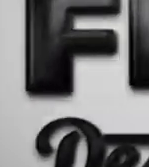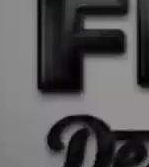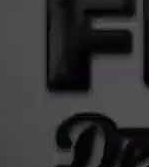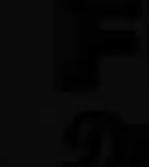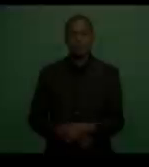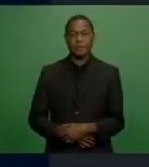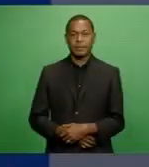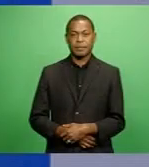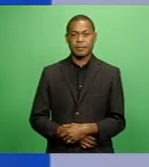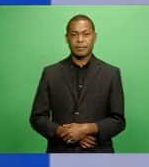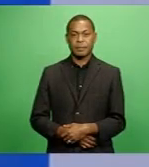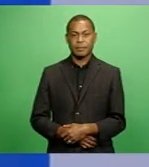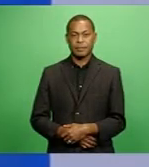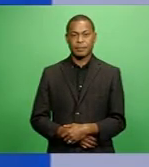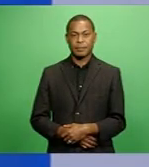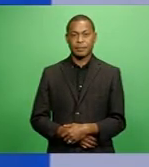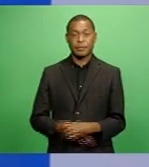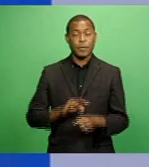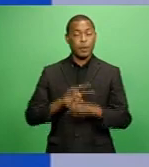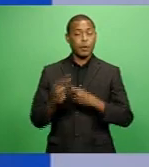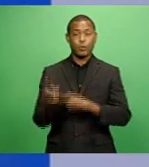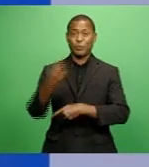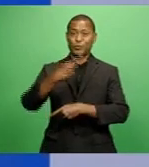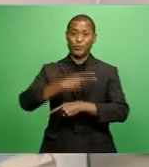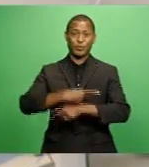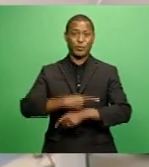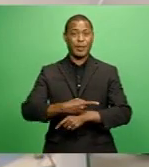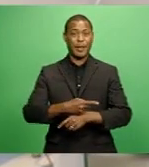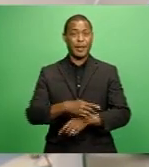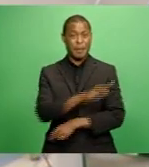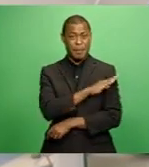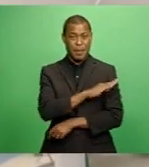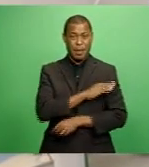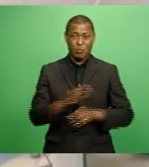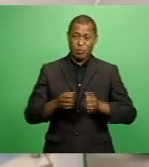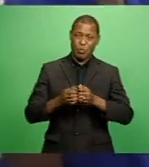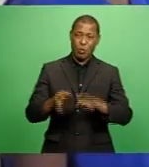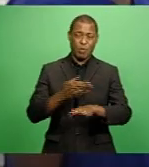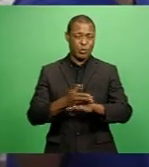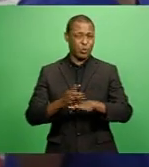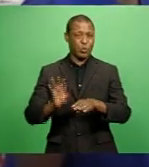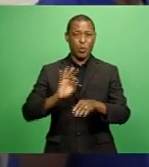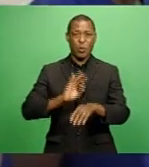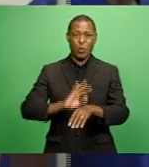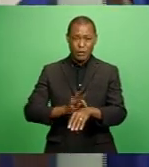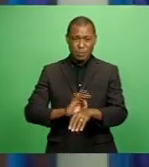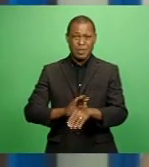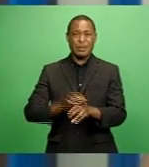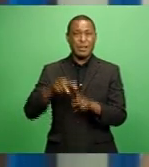2 देश की In the news tonight, PM opens new hospital in Navosa.